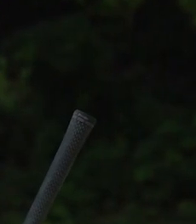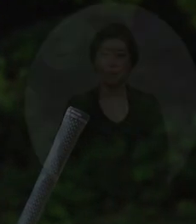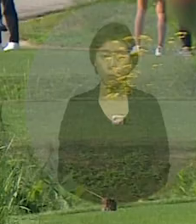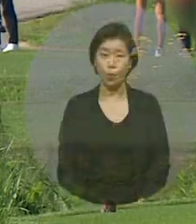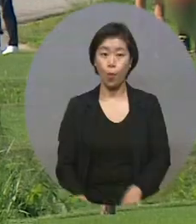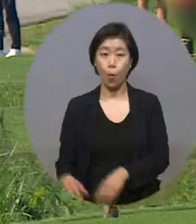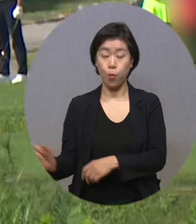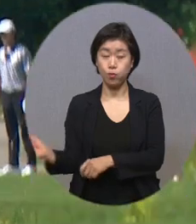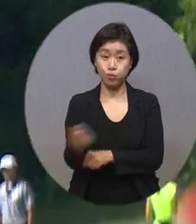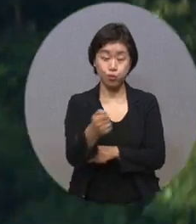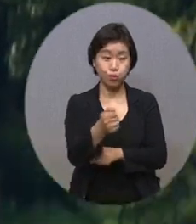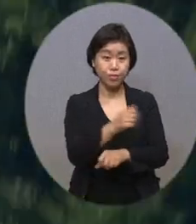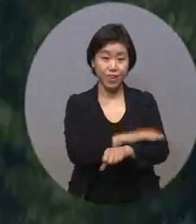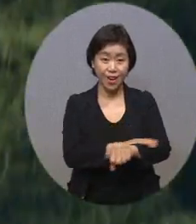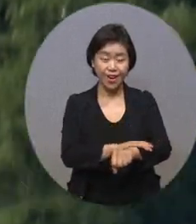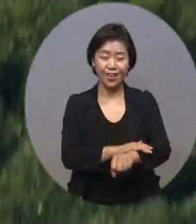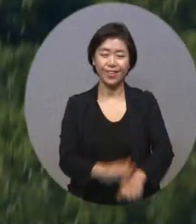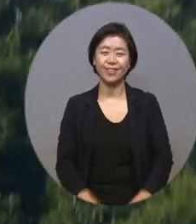굿샷!